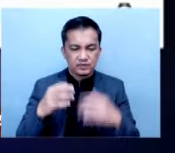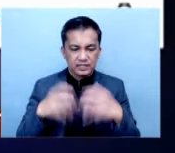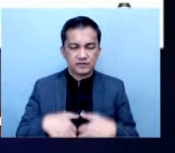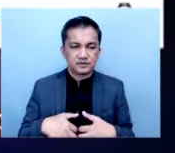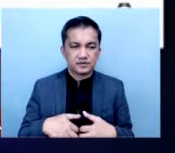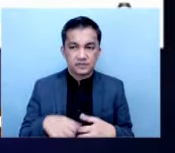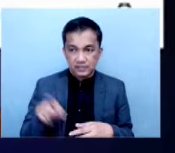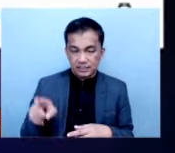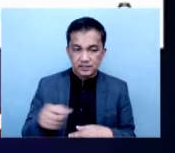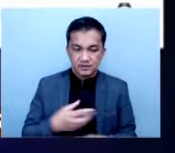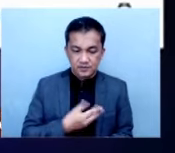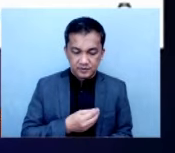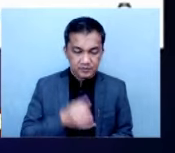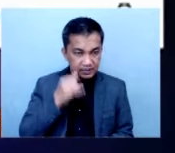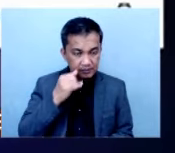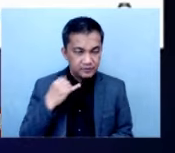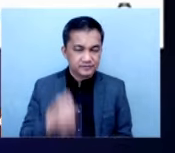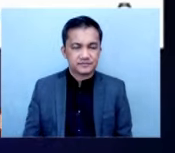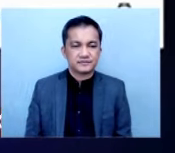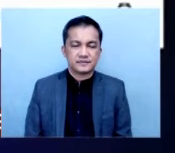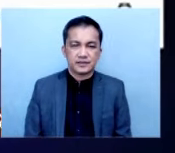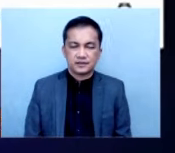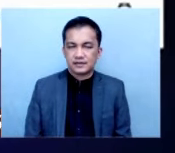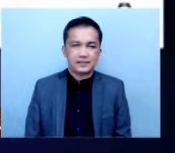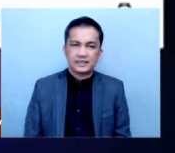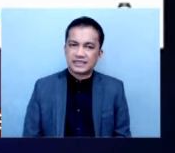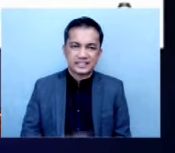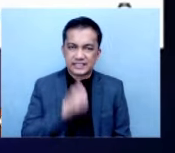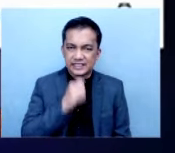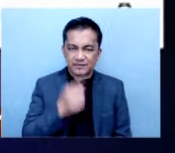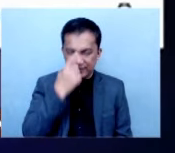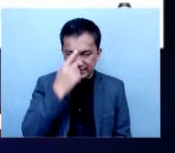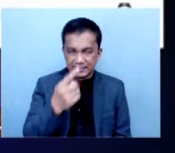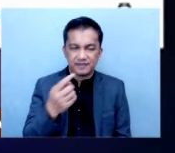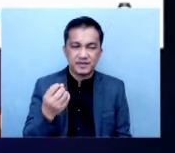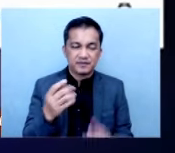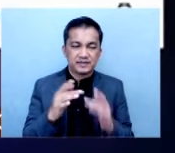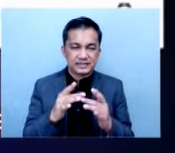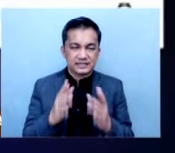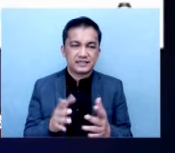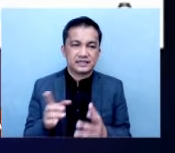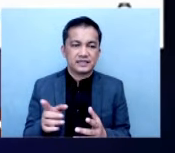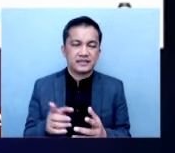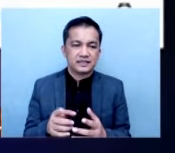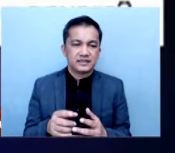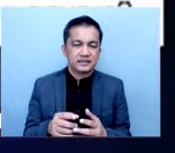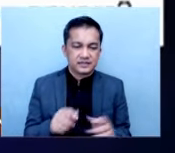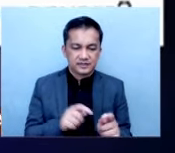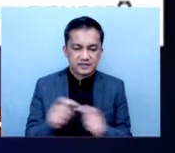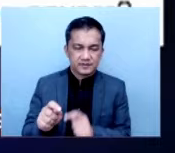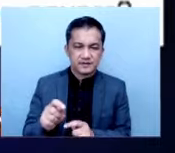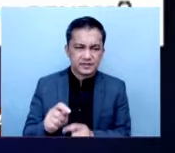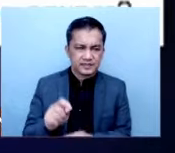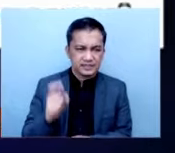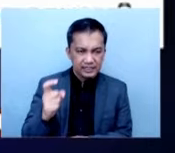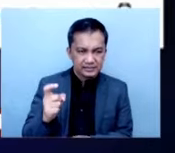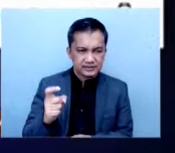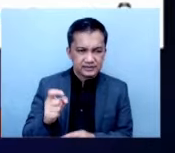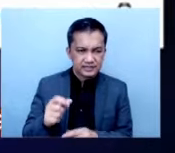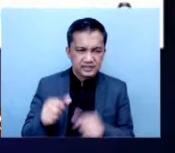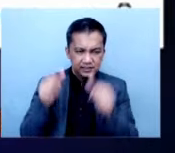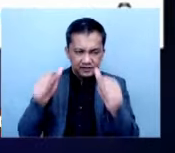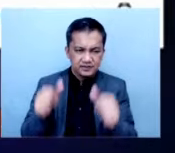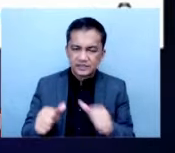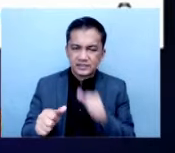sa mga Kinabahan diyan kagabi hindi ka naman nag-iisa Maraming netizen tuloy ang napalipat sa ex para i-post na hindi nila